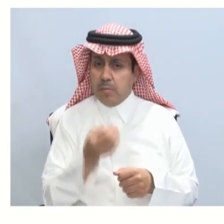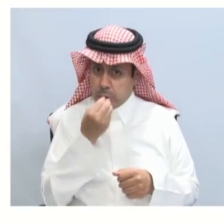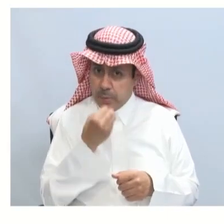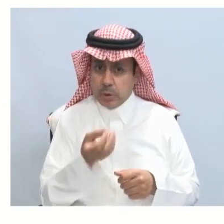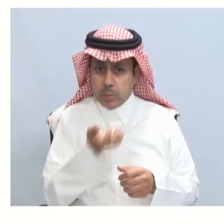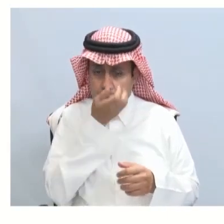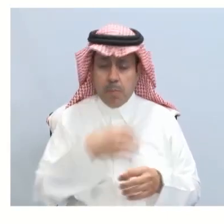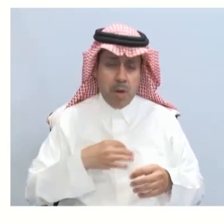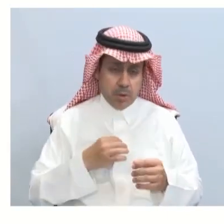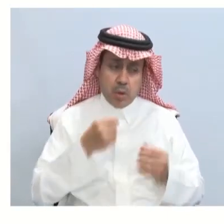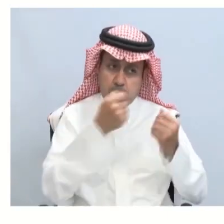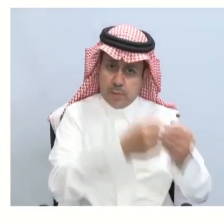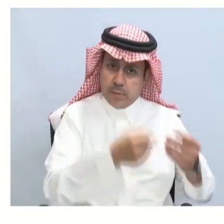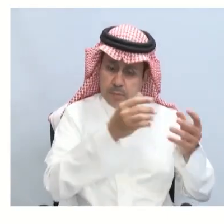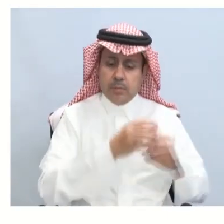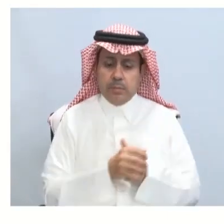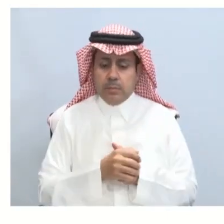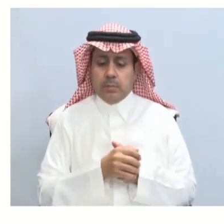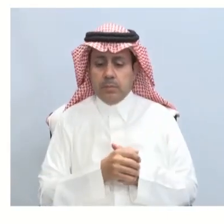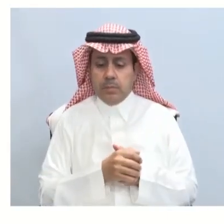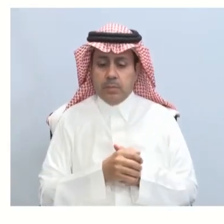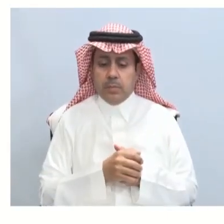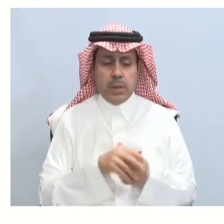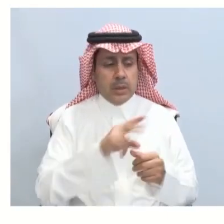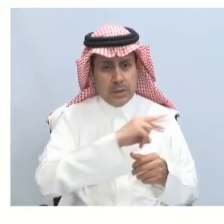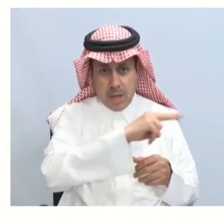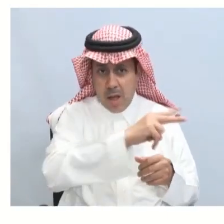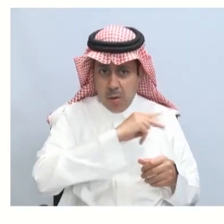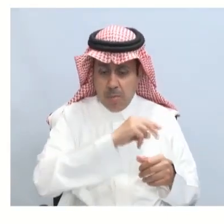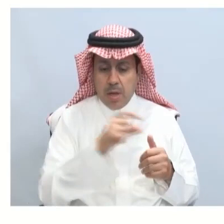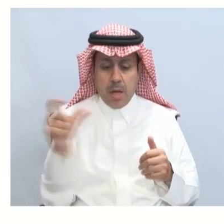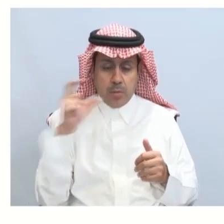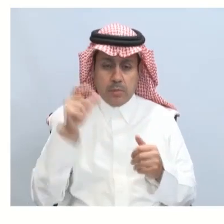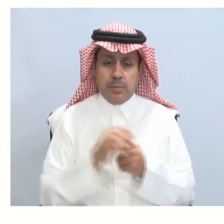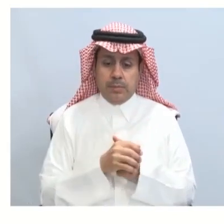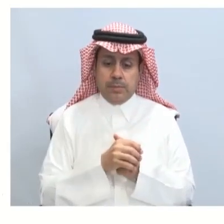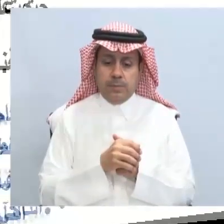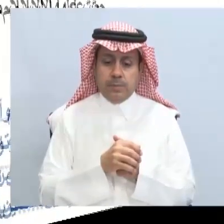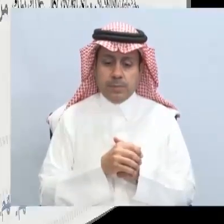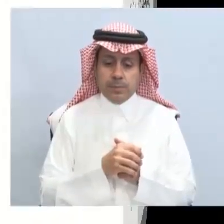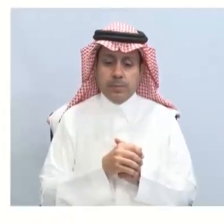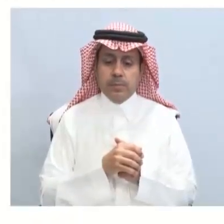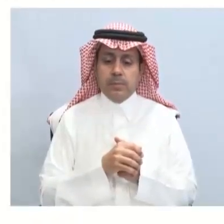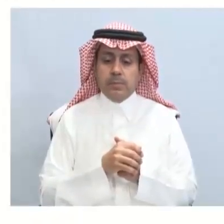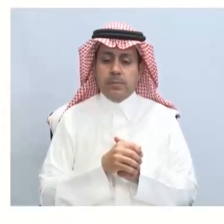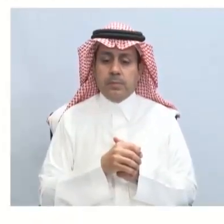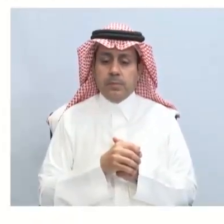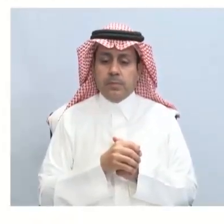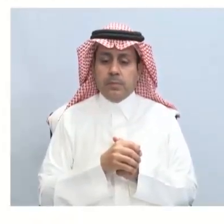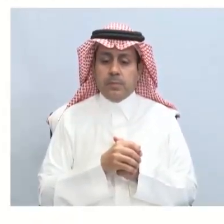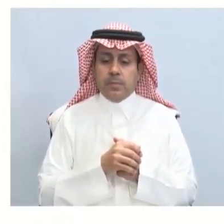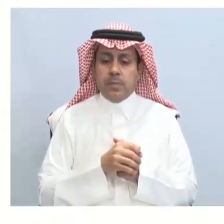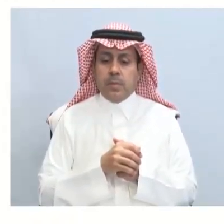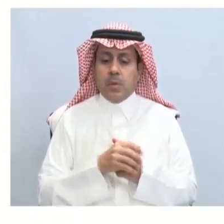وملبس وتوفيرها لهم ايضا التاخي بين المسلمين هنا ناتي ايضا